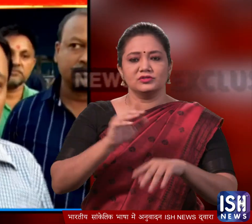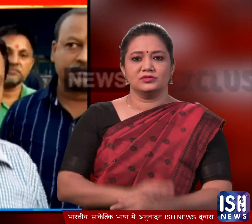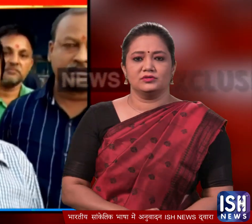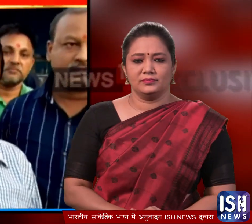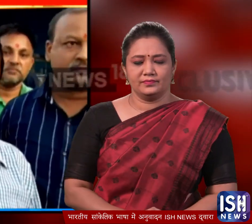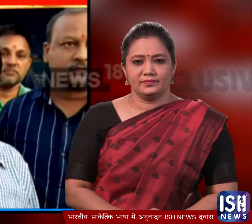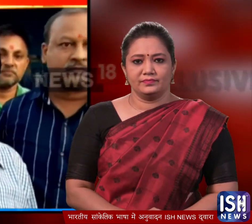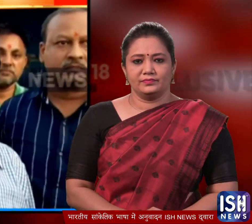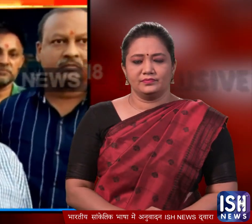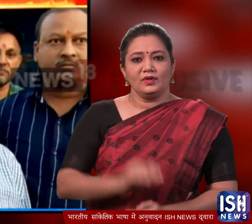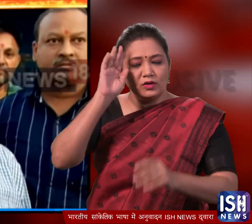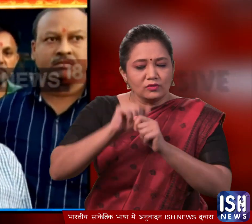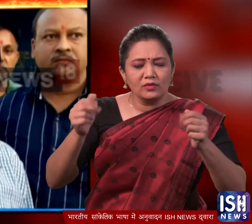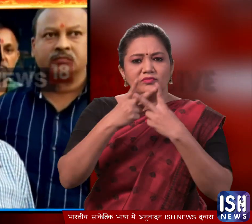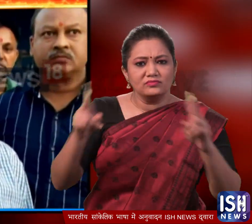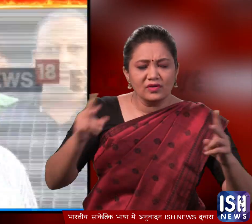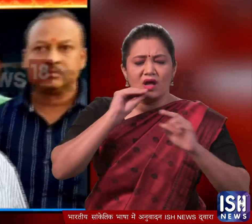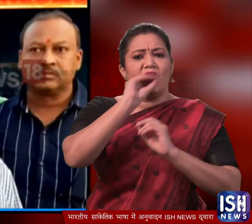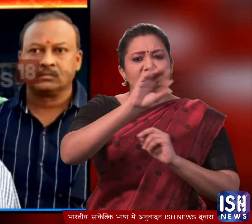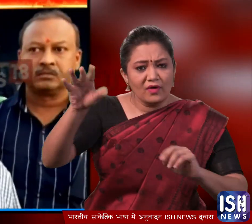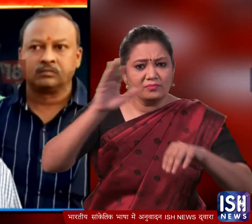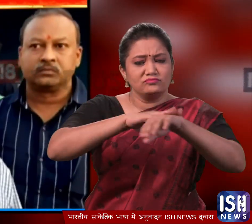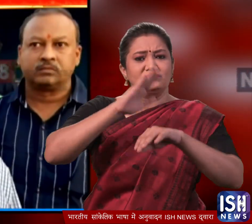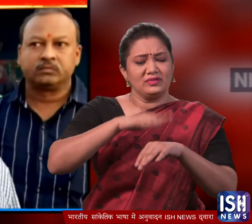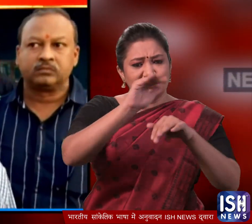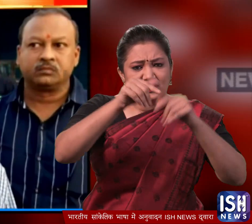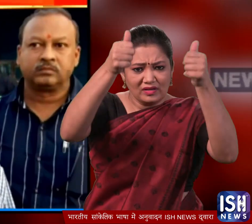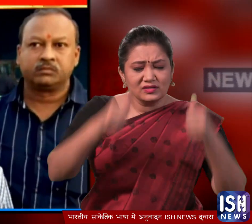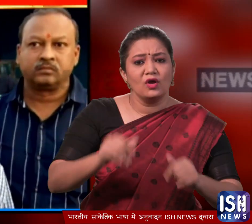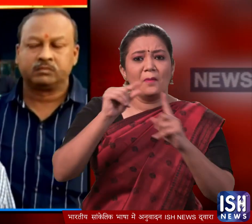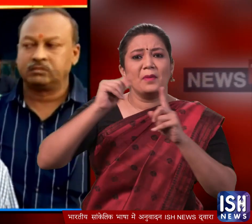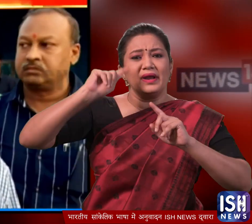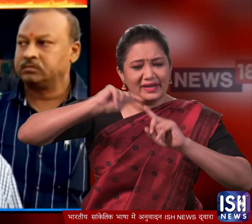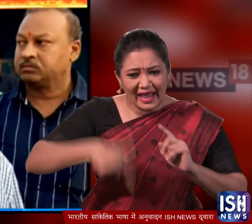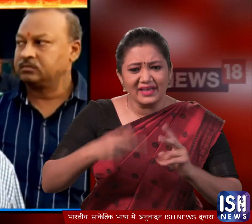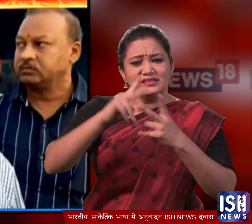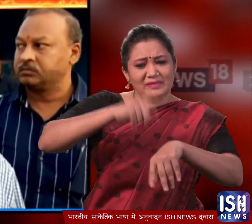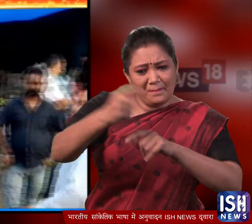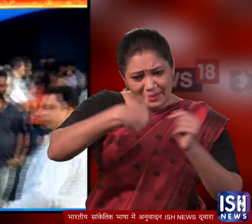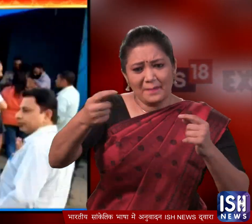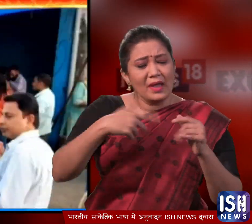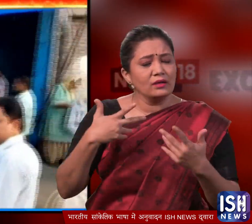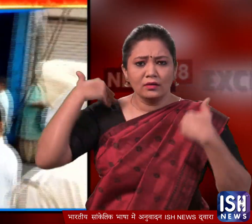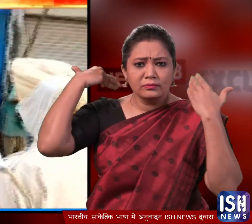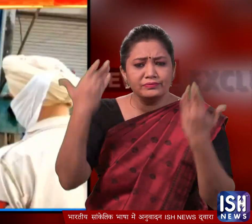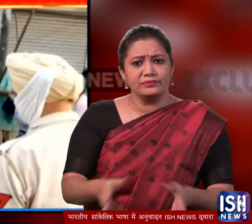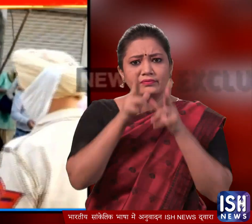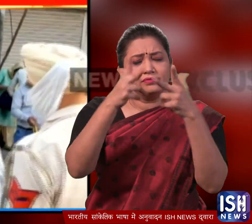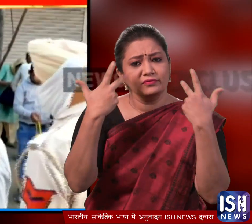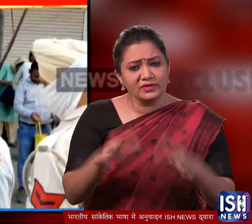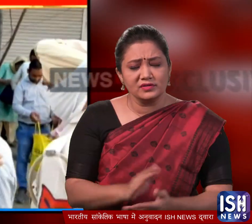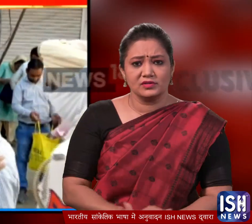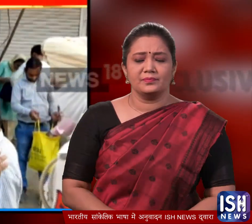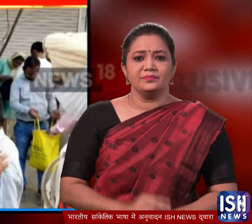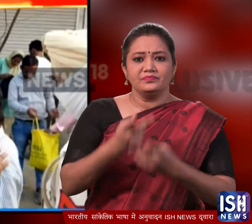को मुनादी द्वारा समाचार पत्र के माध्यम से द्वारा नोट भी करवाया गया कि आप अपना जो प्रॉपर्टी टैक्स समय पे जमा करवा दें। साथ ही प्रशासन ने ऐलान किया